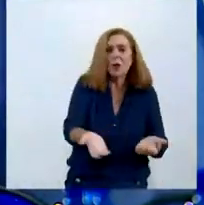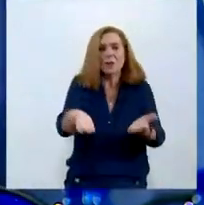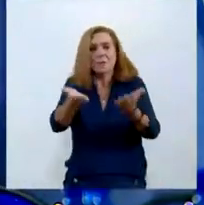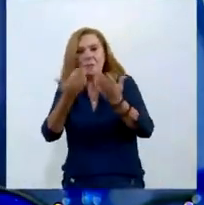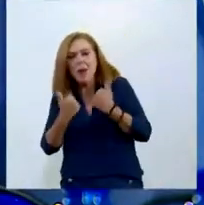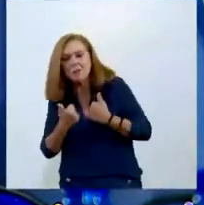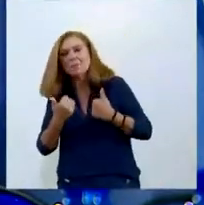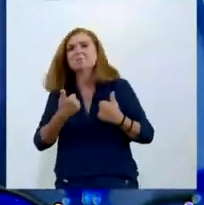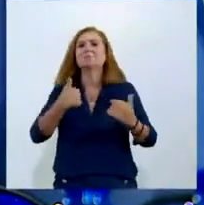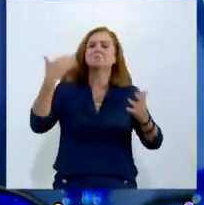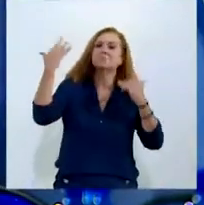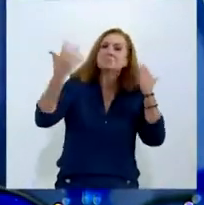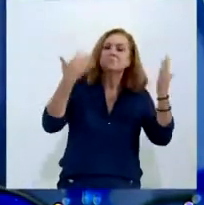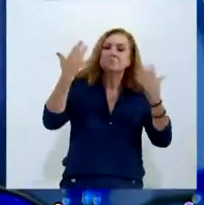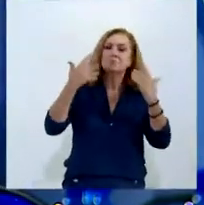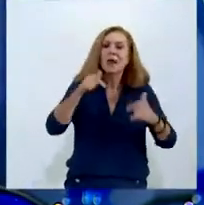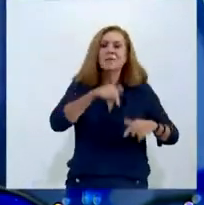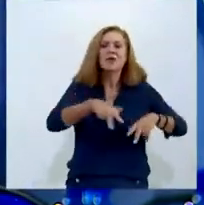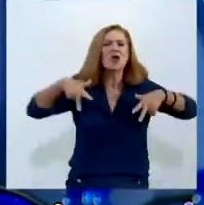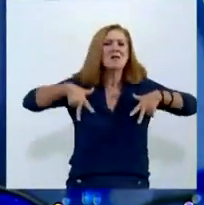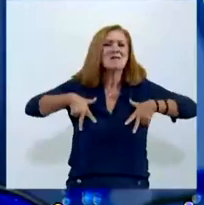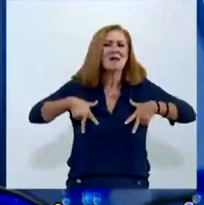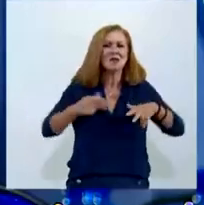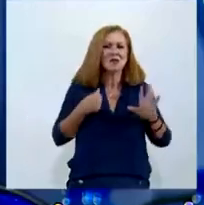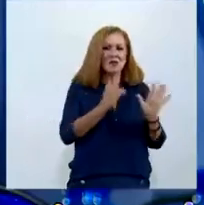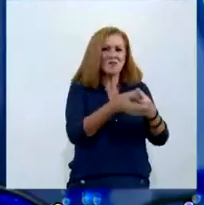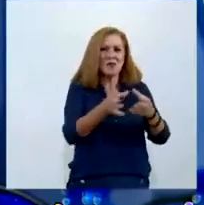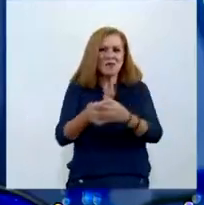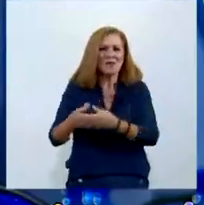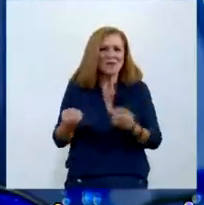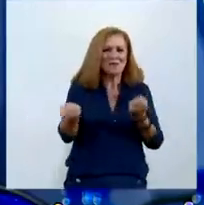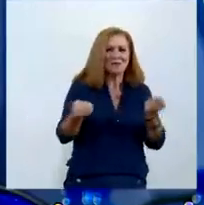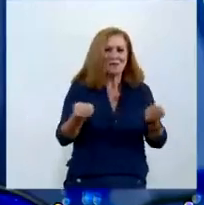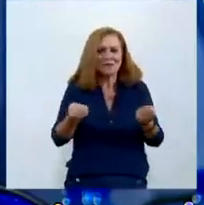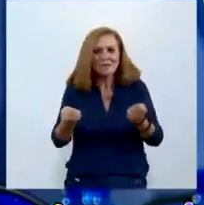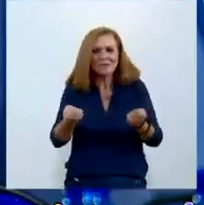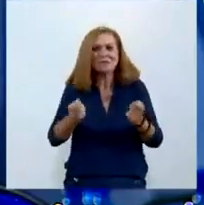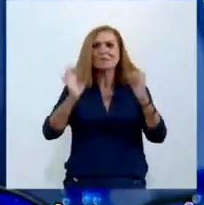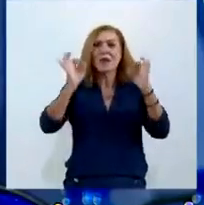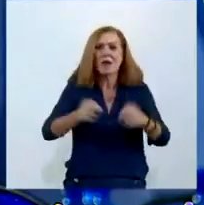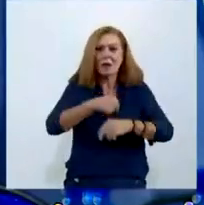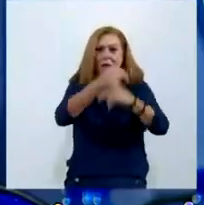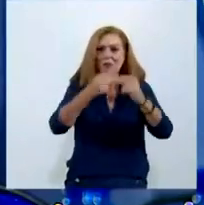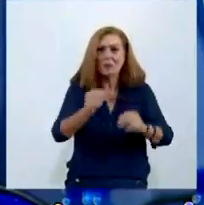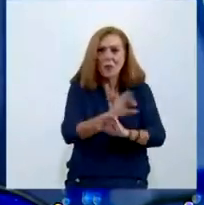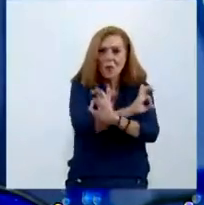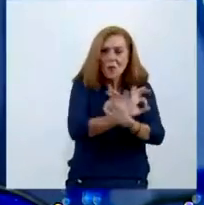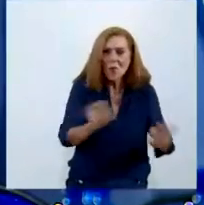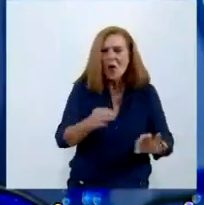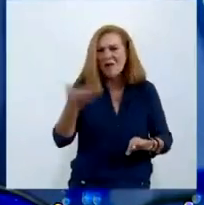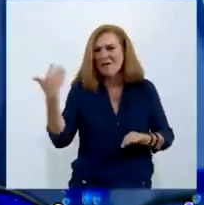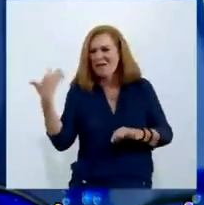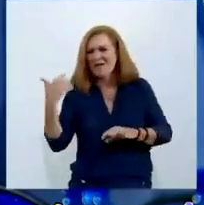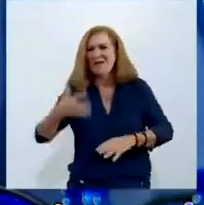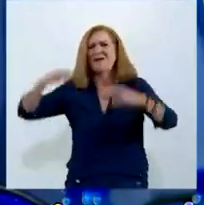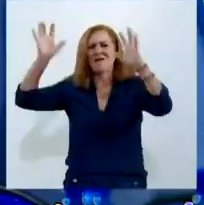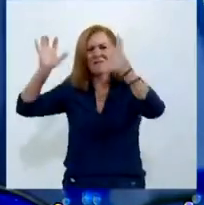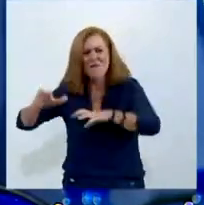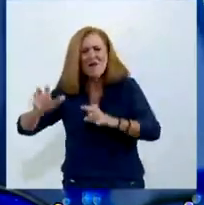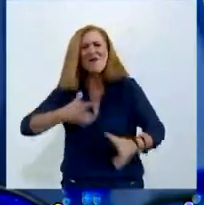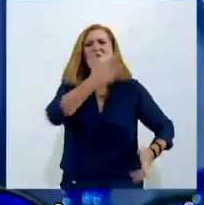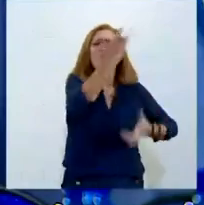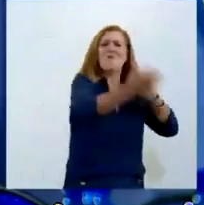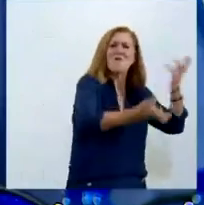αν το επιτελικό κράτος λειτουργήσε ή δεν λειτουργήσε στα πρόσφατα γεγονότα, στον Εύρο, στη